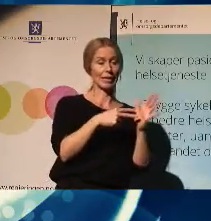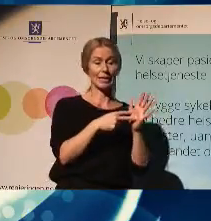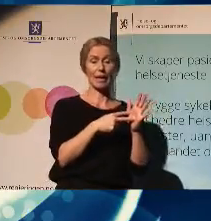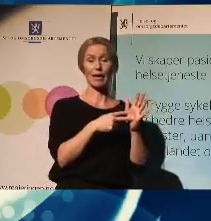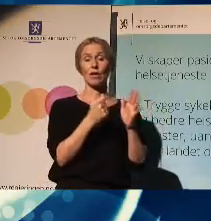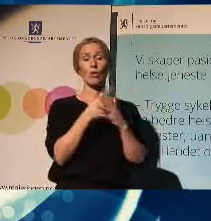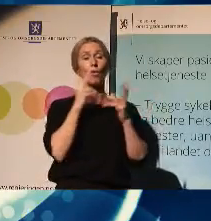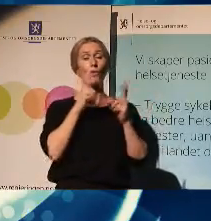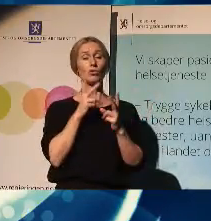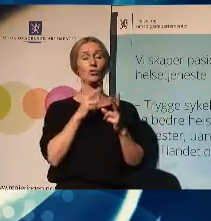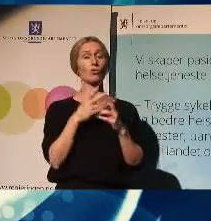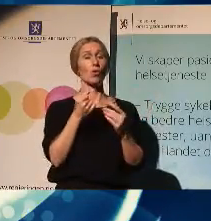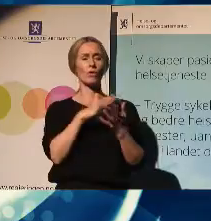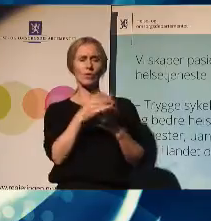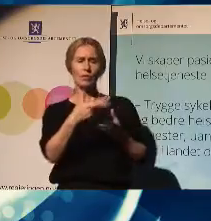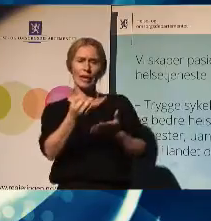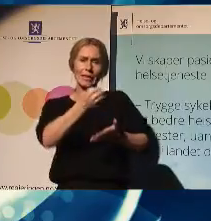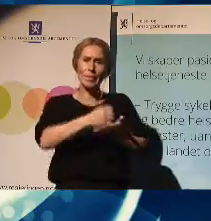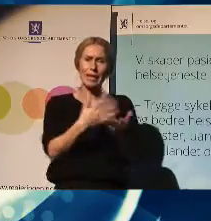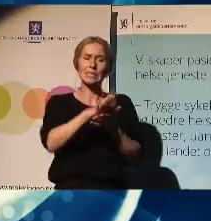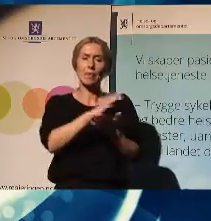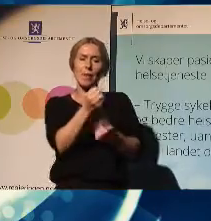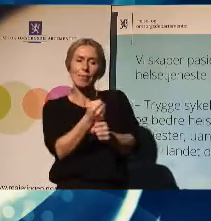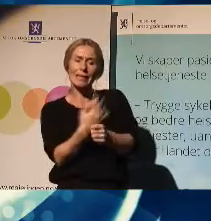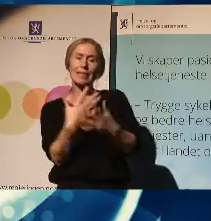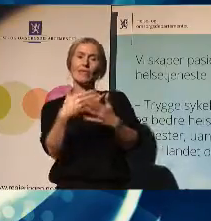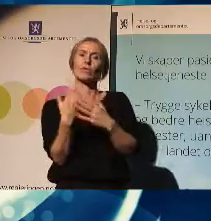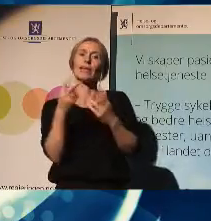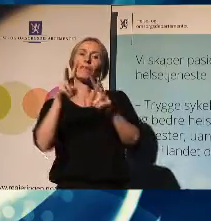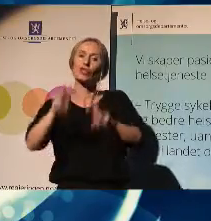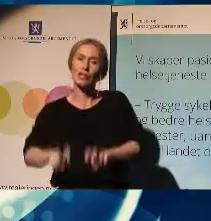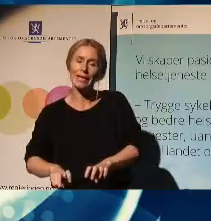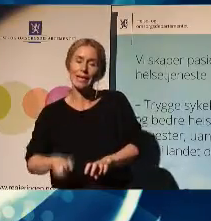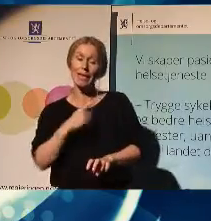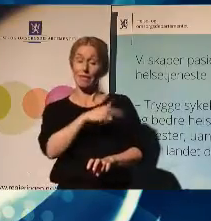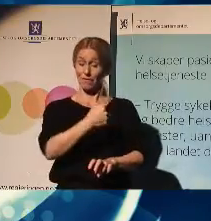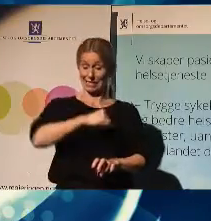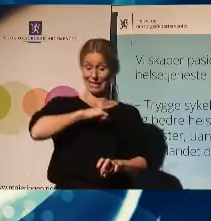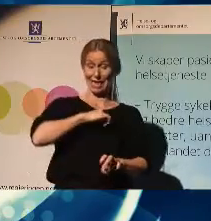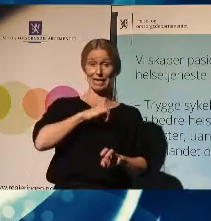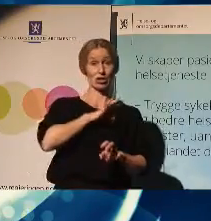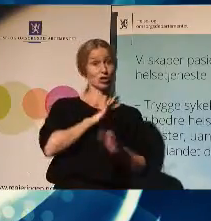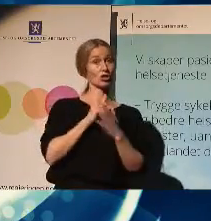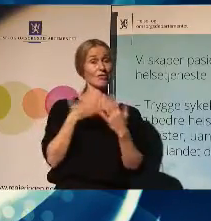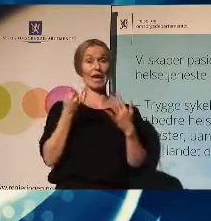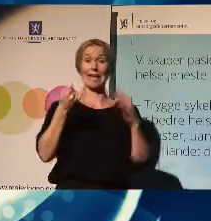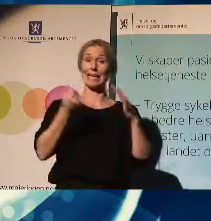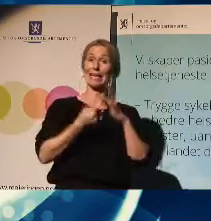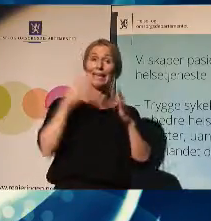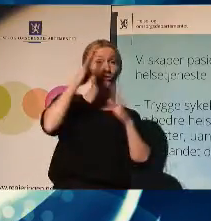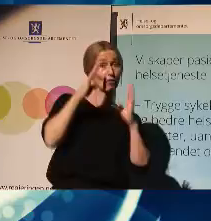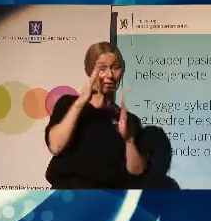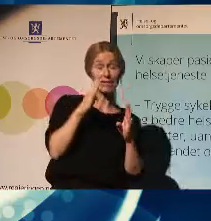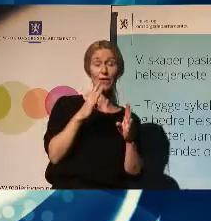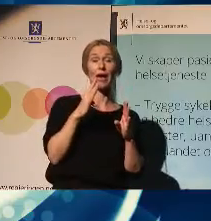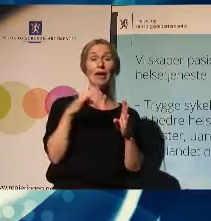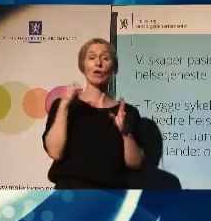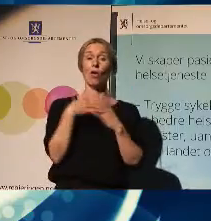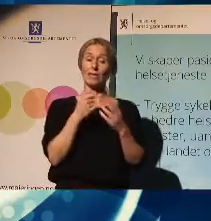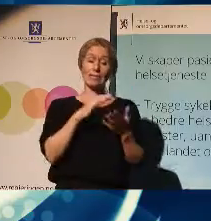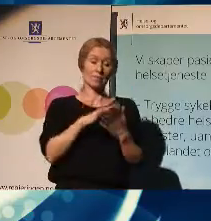minst fått til dette samarbeidet i forhold til forskning. Vi synes jo selv da at vi er innovative, at vi samhandler på tvers